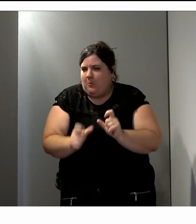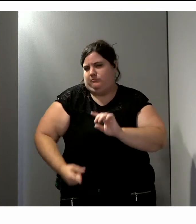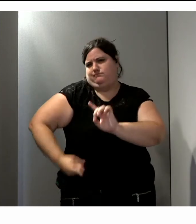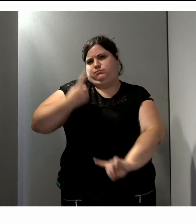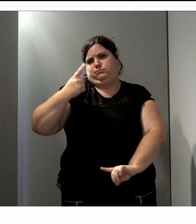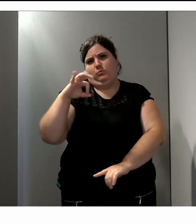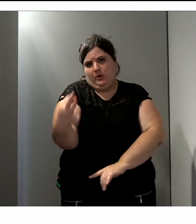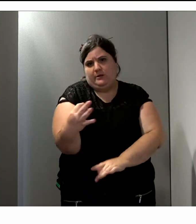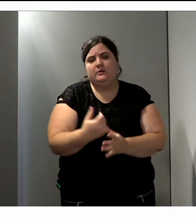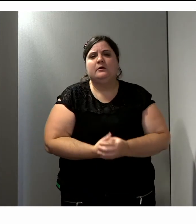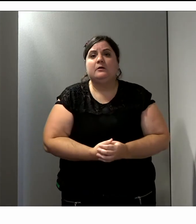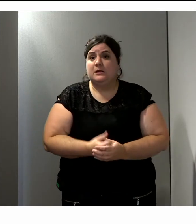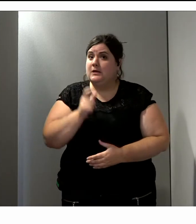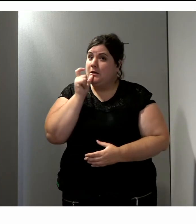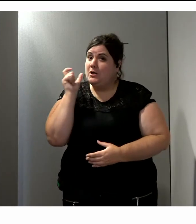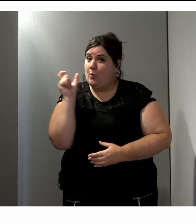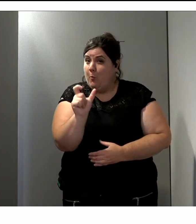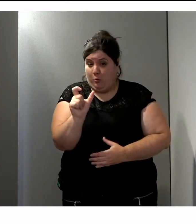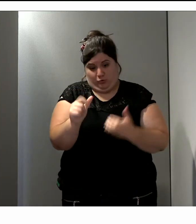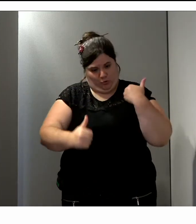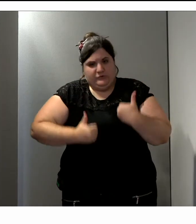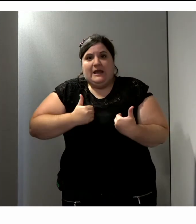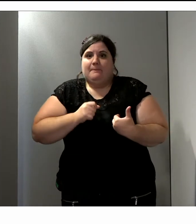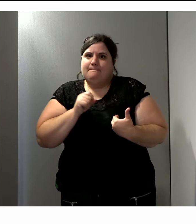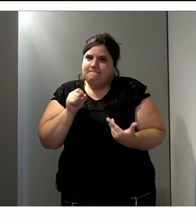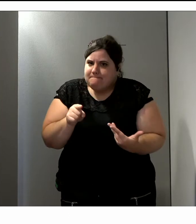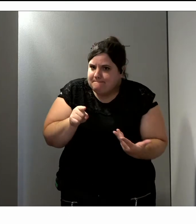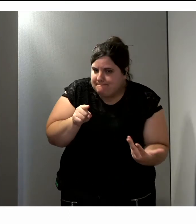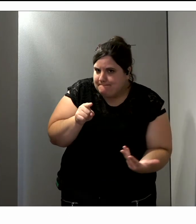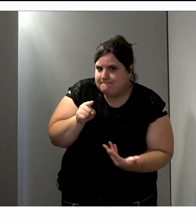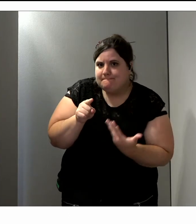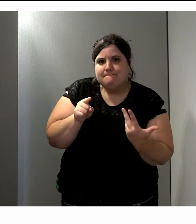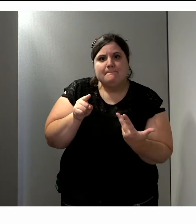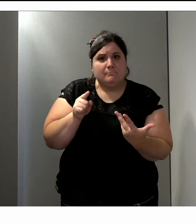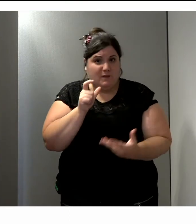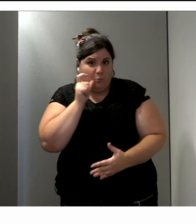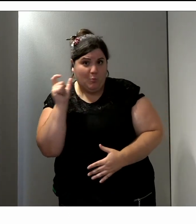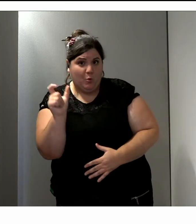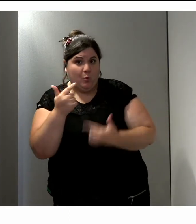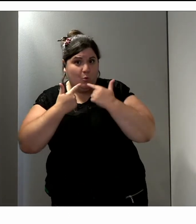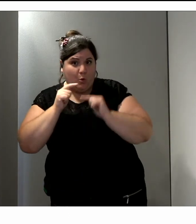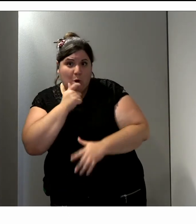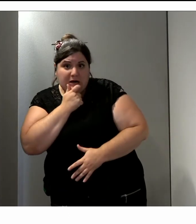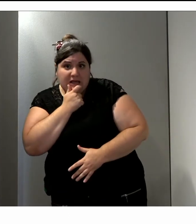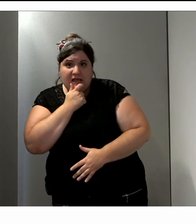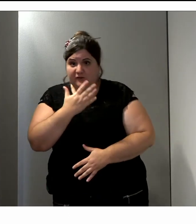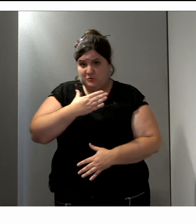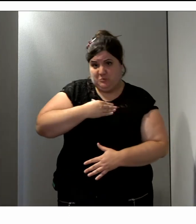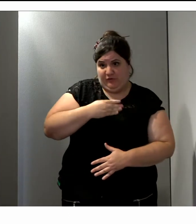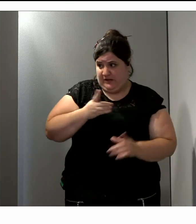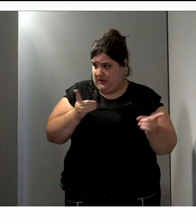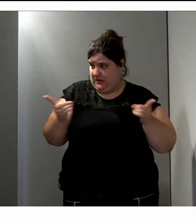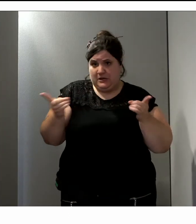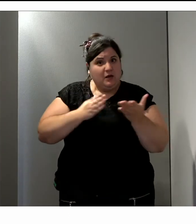compris le mot de handicap. Si on prend le mot en anglais, le mot en français, parfois il